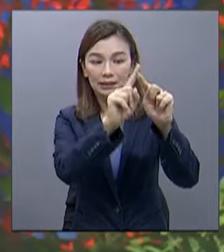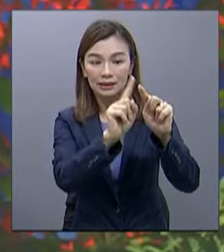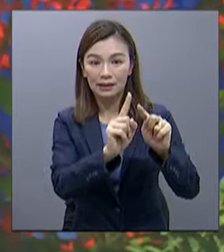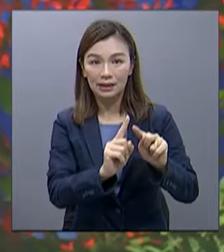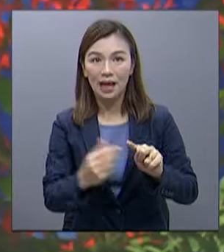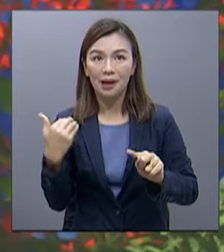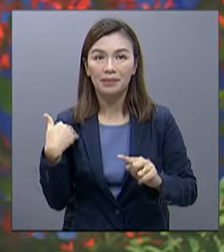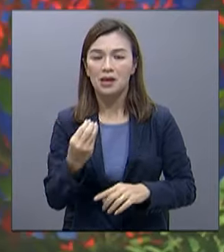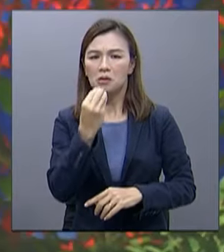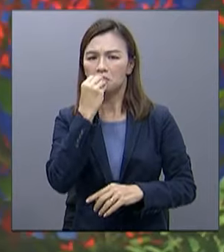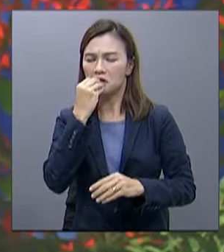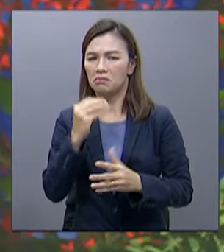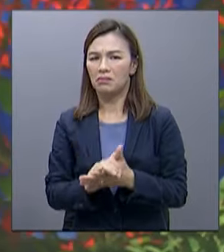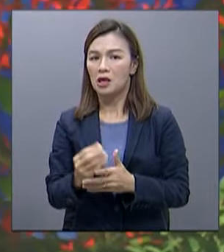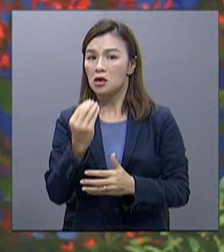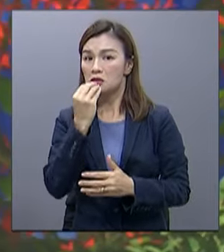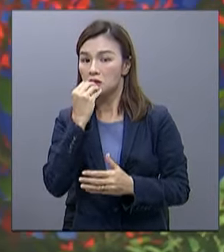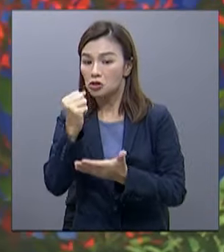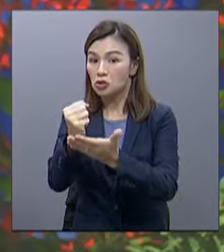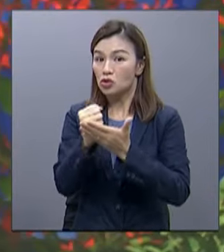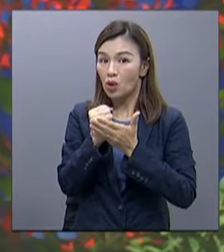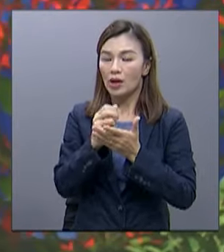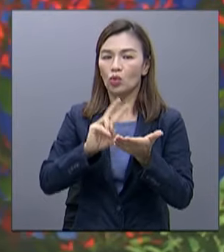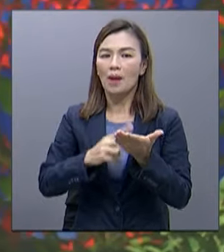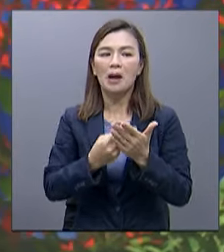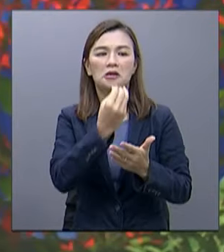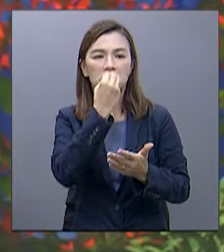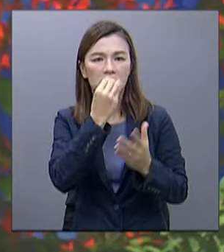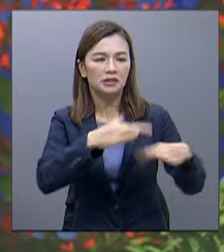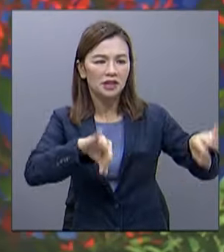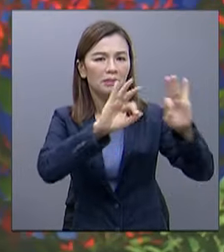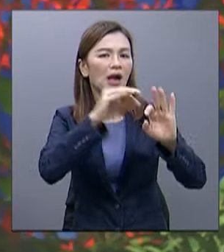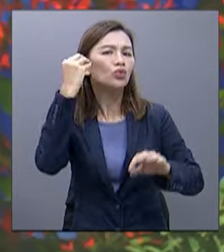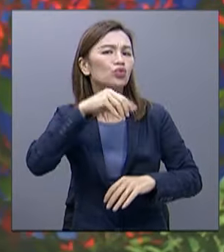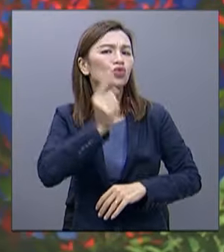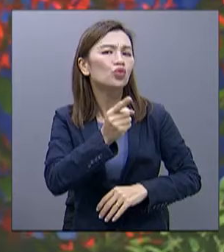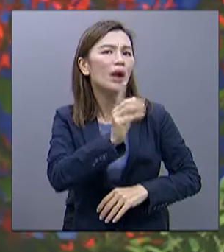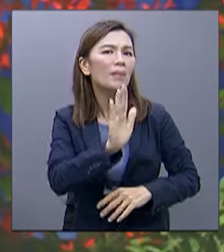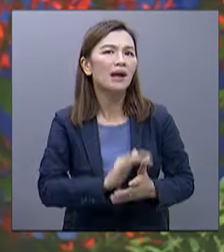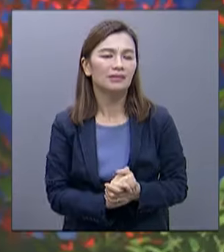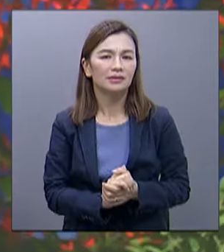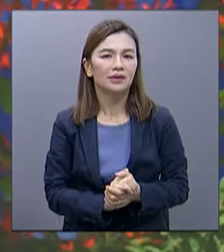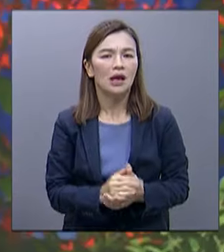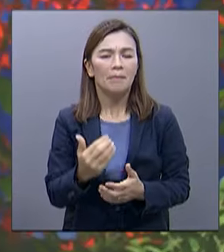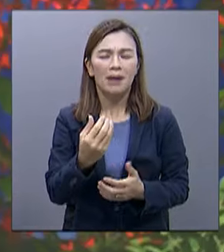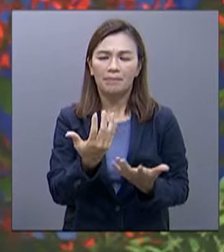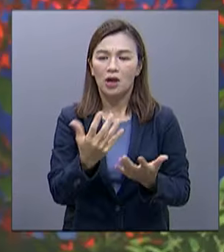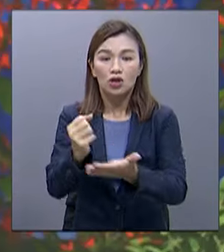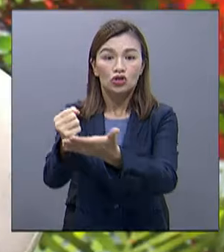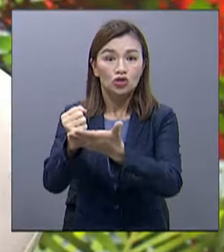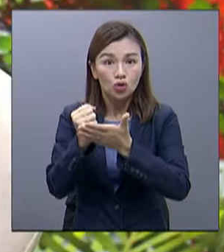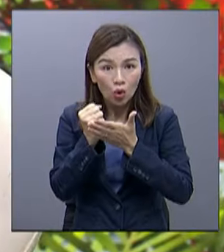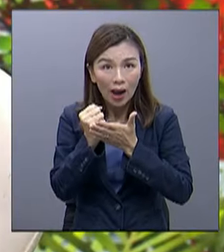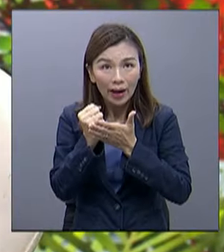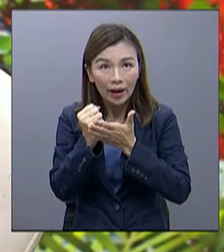พูดว่าเสริมมันไม่ใช่หลักนะฮะทีนี้อาหารเสริมเนี่ยกับผลิตภัณฑ์เสริมอาหาร 2คำเนี้ยมันจะเหมือนมีคำเดียวกัน